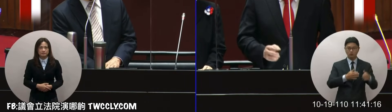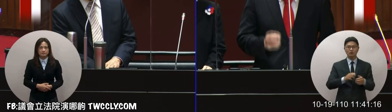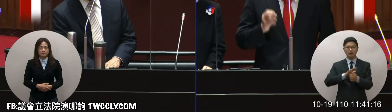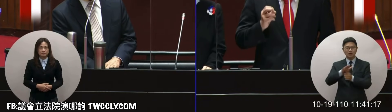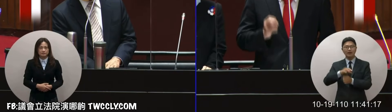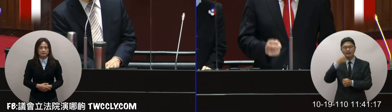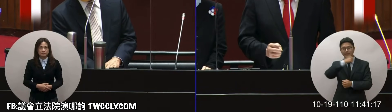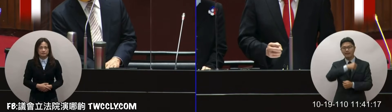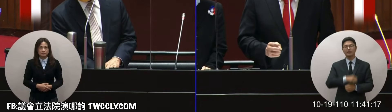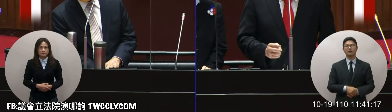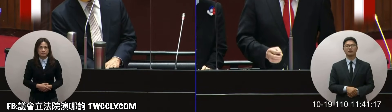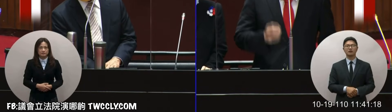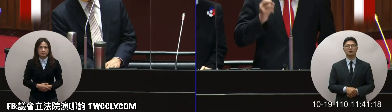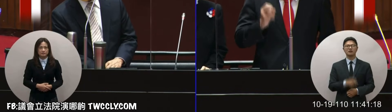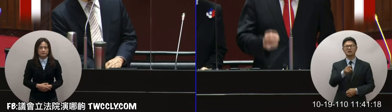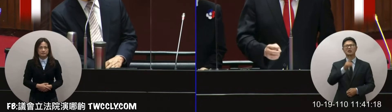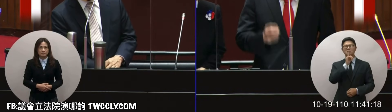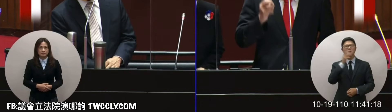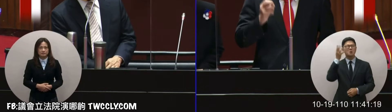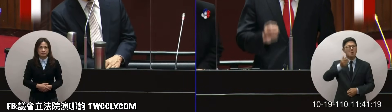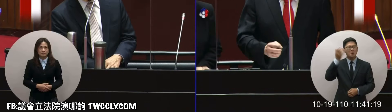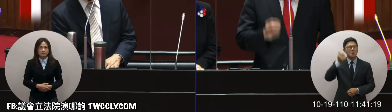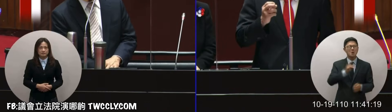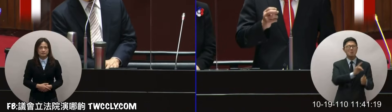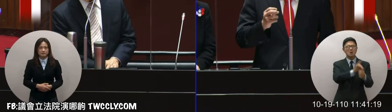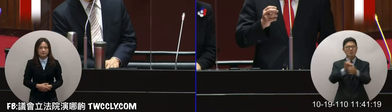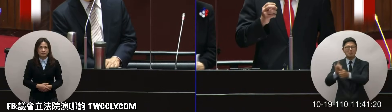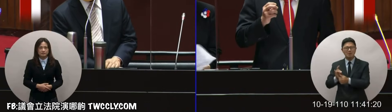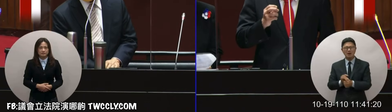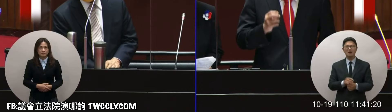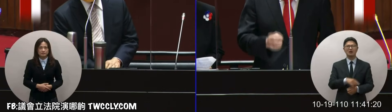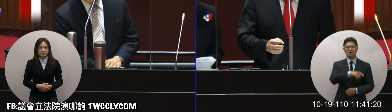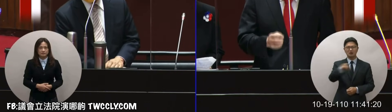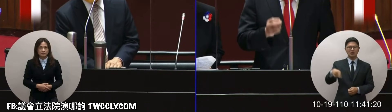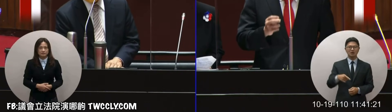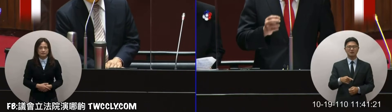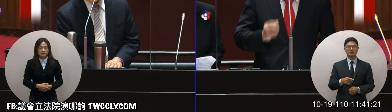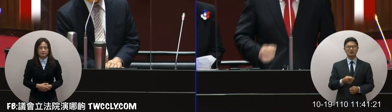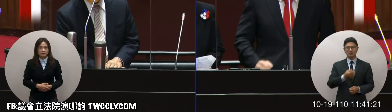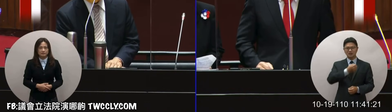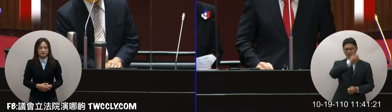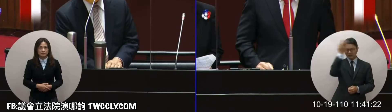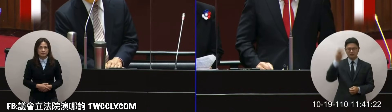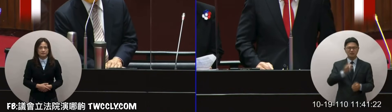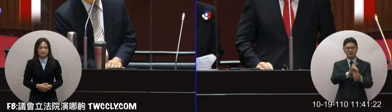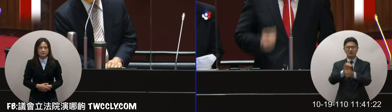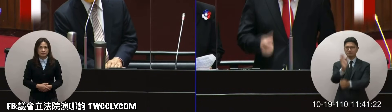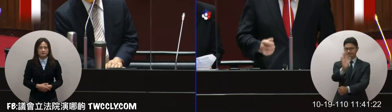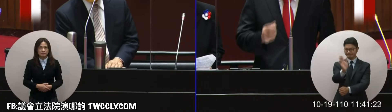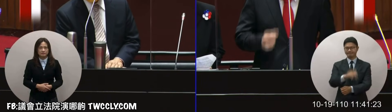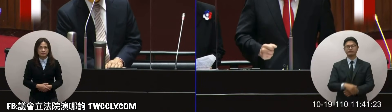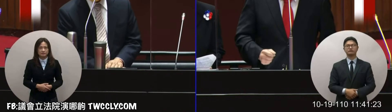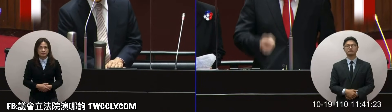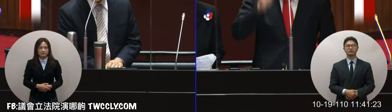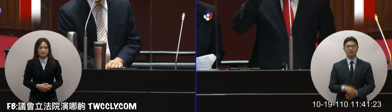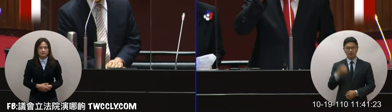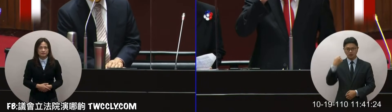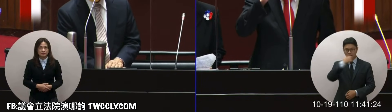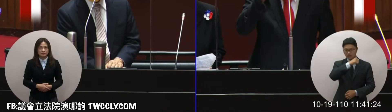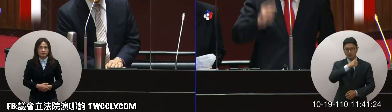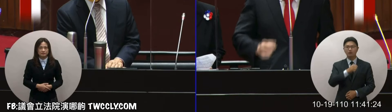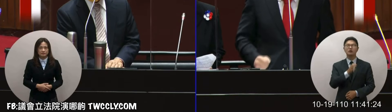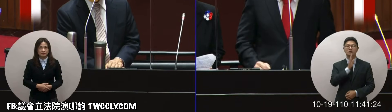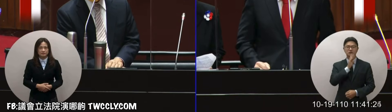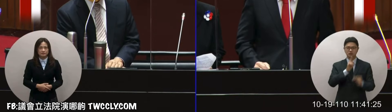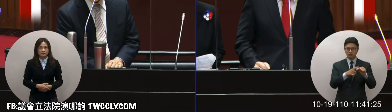是请不要再用话术来欺骗所有懵懂的这些有热血的这些青年，台湾就是台湾，就是我